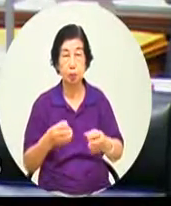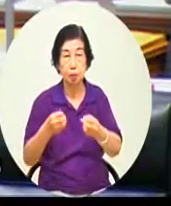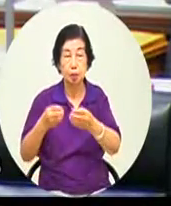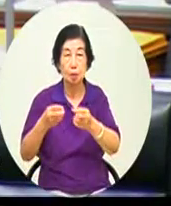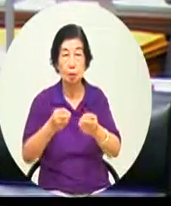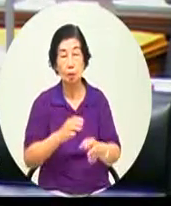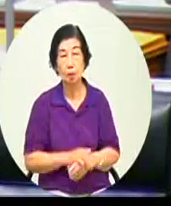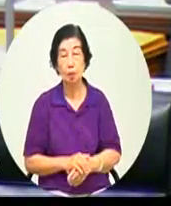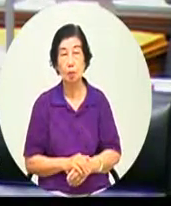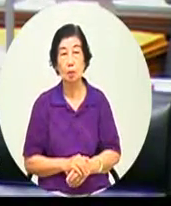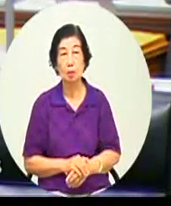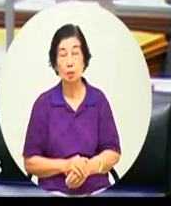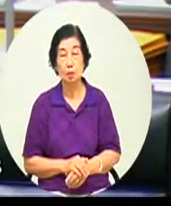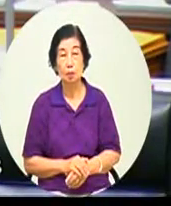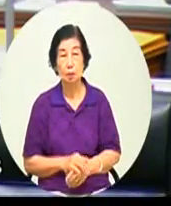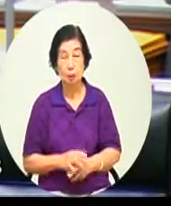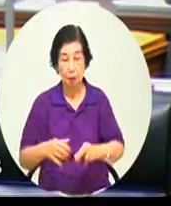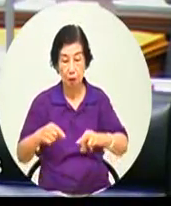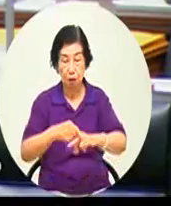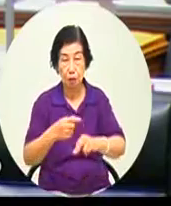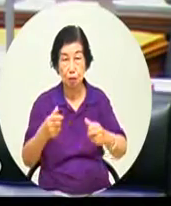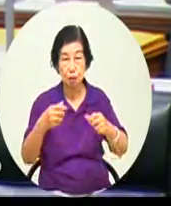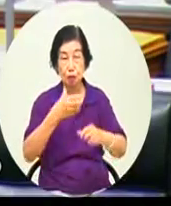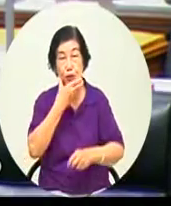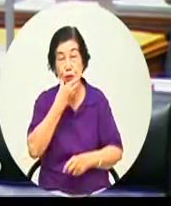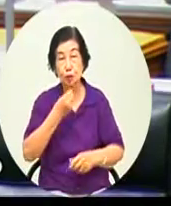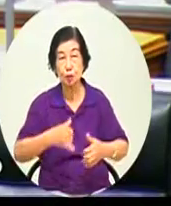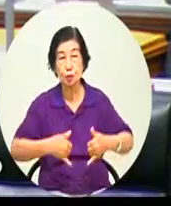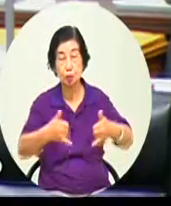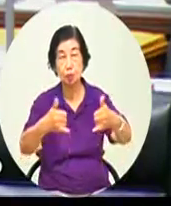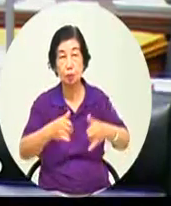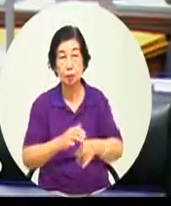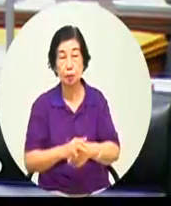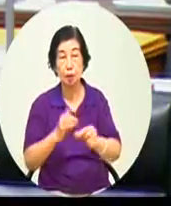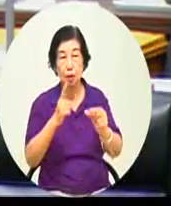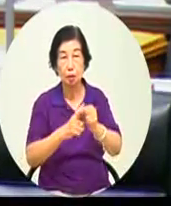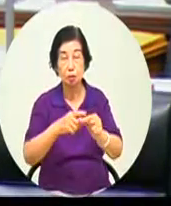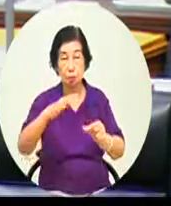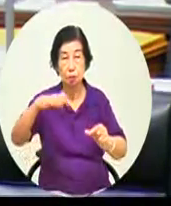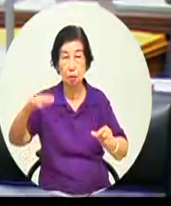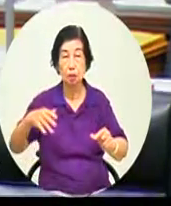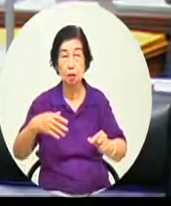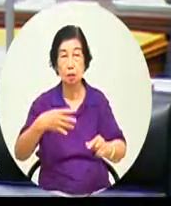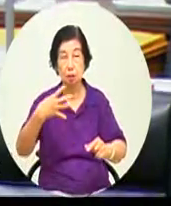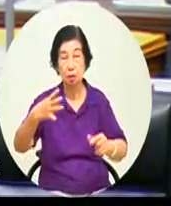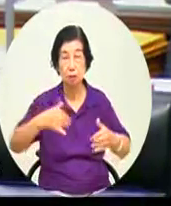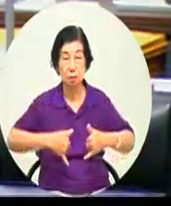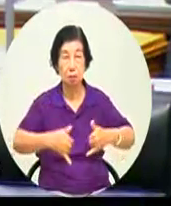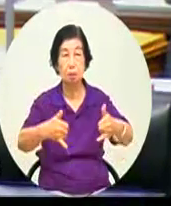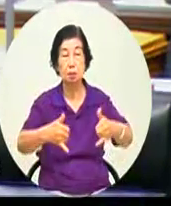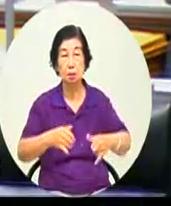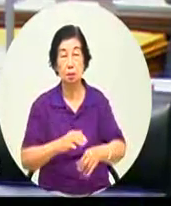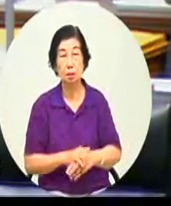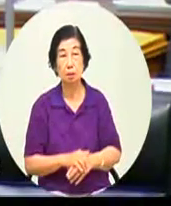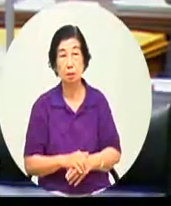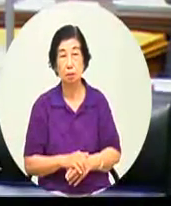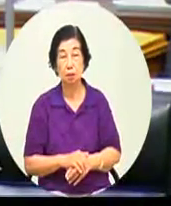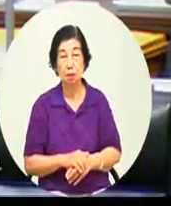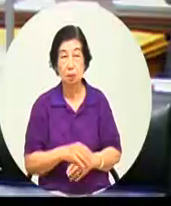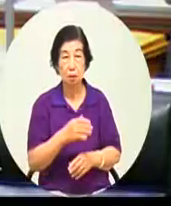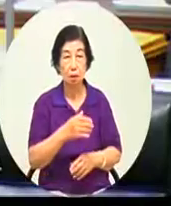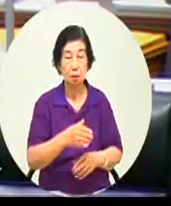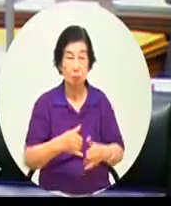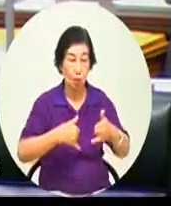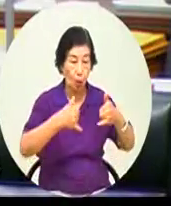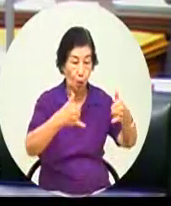个金福路的部分。金福路这个路段哈，伫中山四路，咱拢知影哈，接大概中山四路有几个路口哈，事实